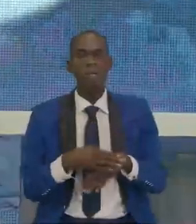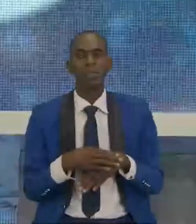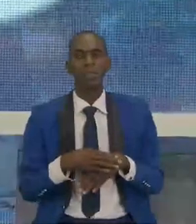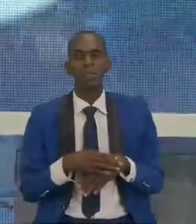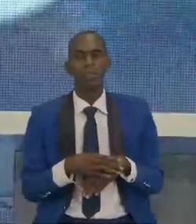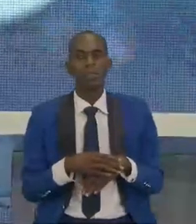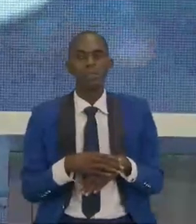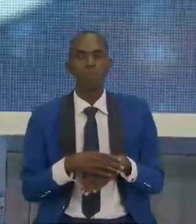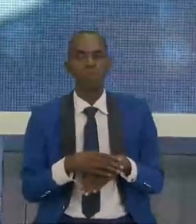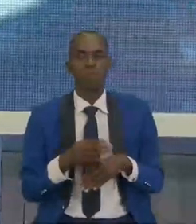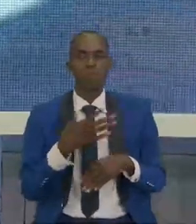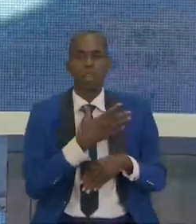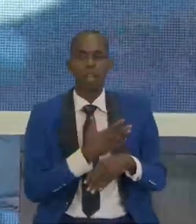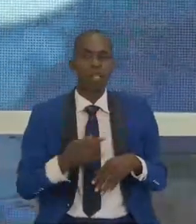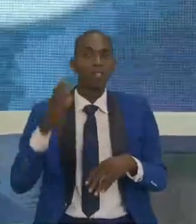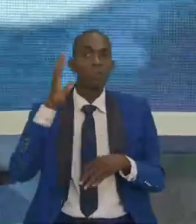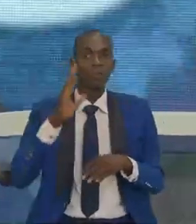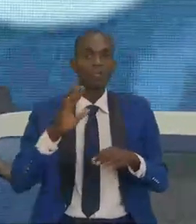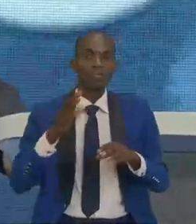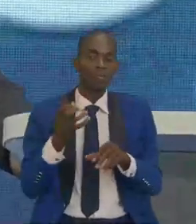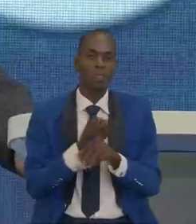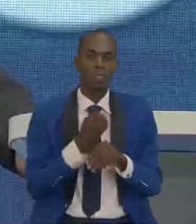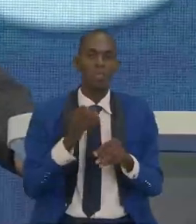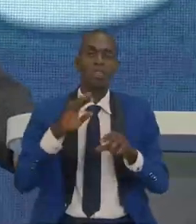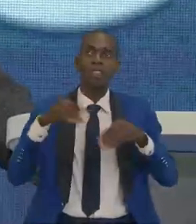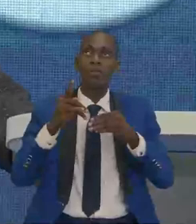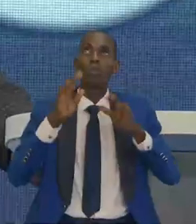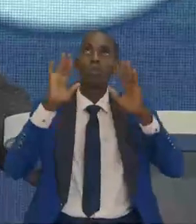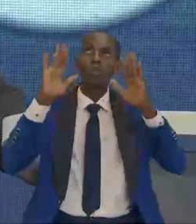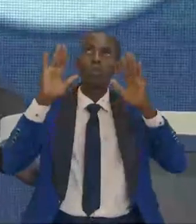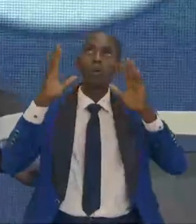Félicitations à vous. Ce soir,